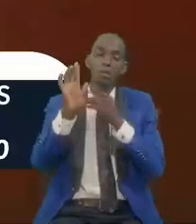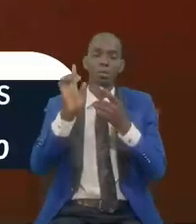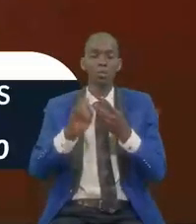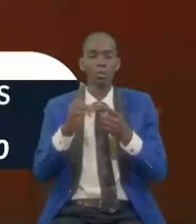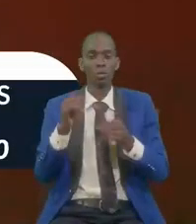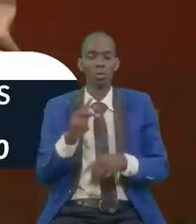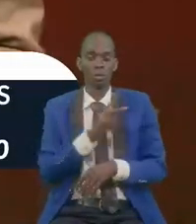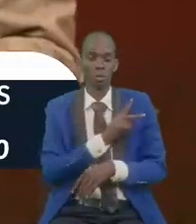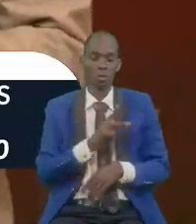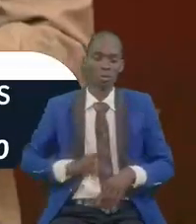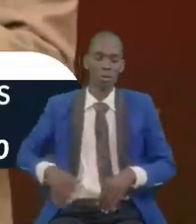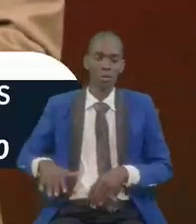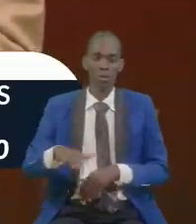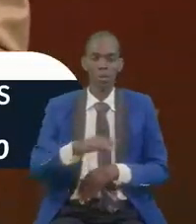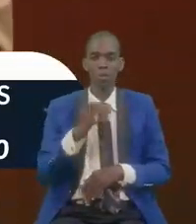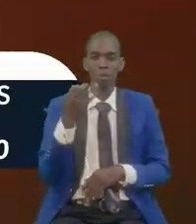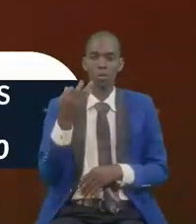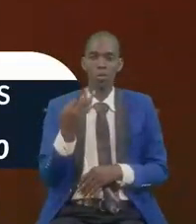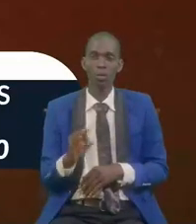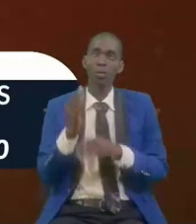cieux.